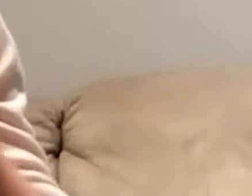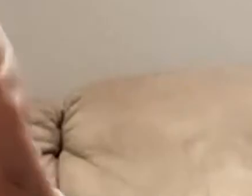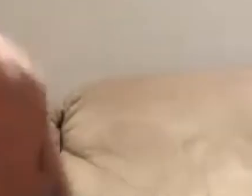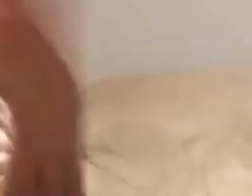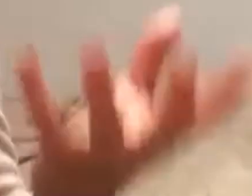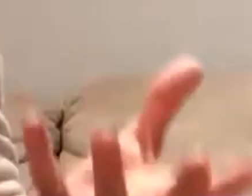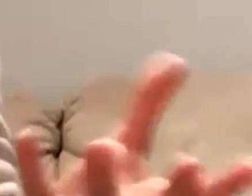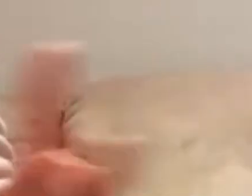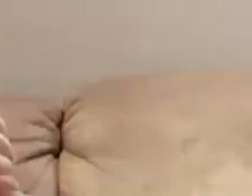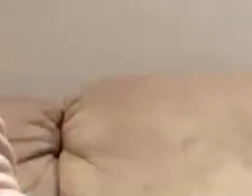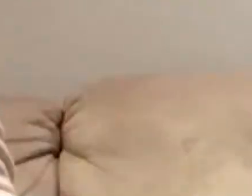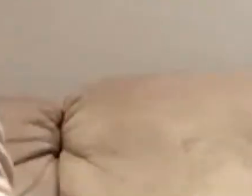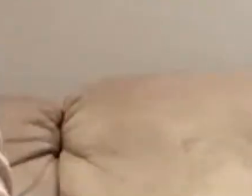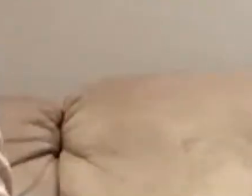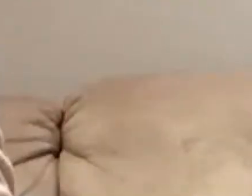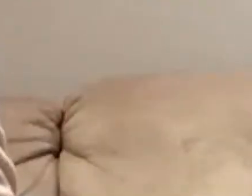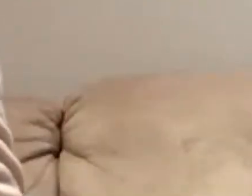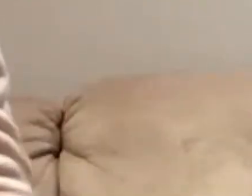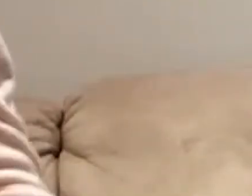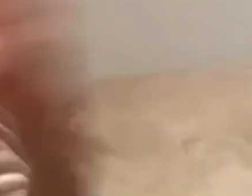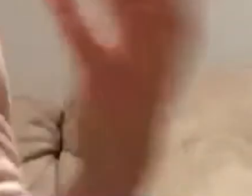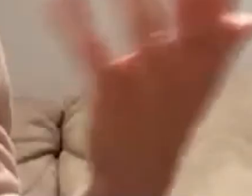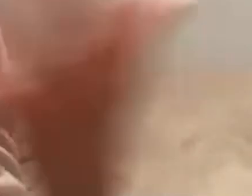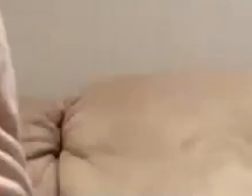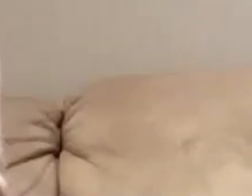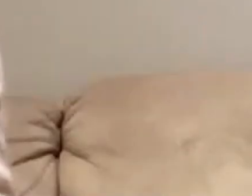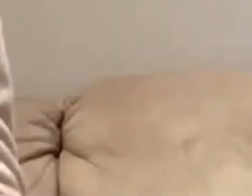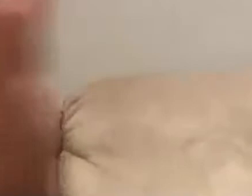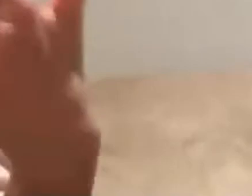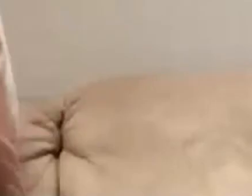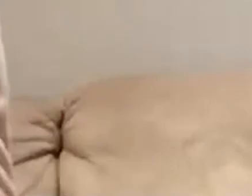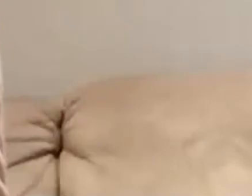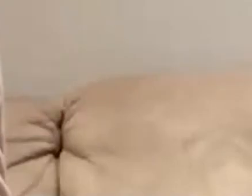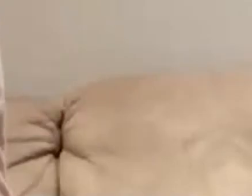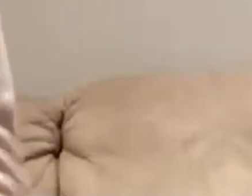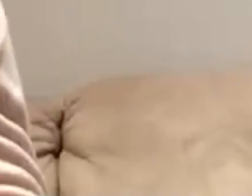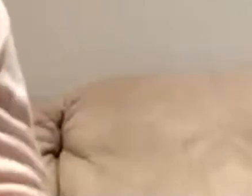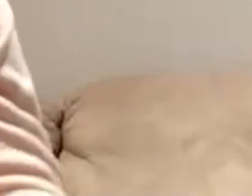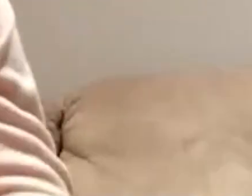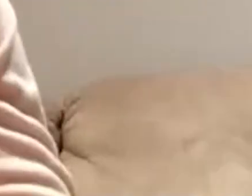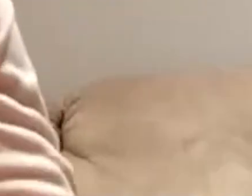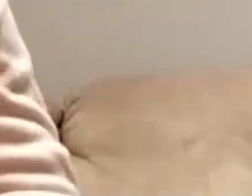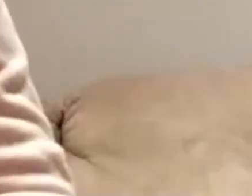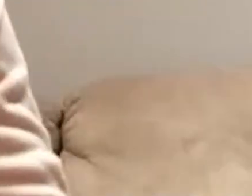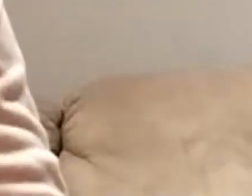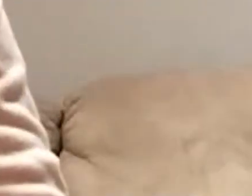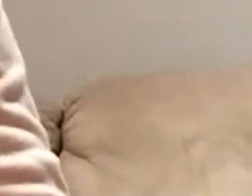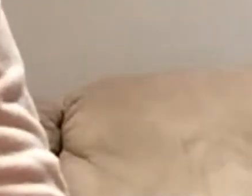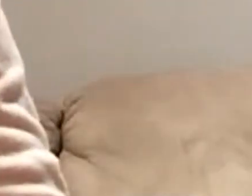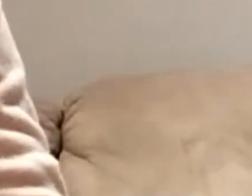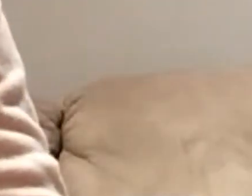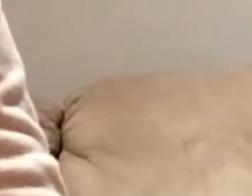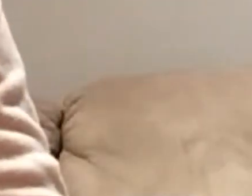avec des enfants qui ont un handicap et des enfants sans handicap aussi. Donc, c'est toujours dans le but de créer cette rencontre-là, puis